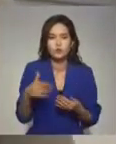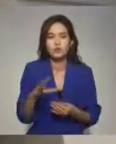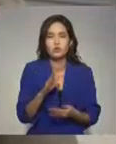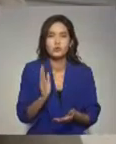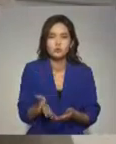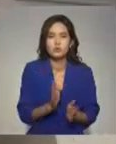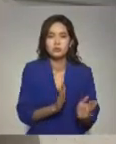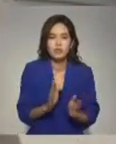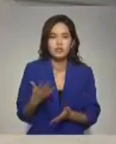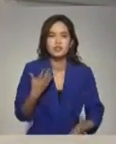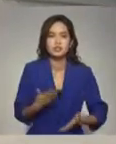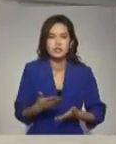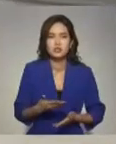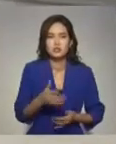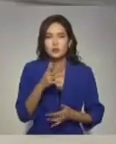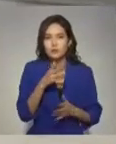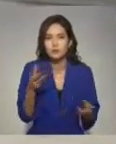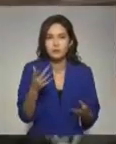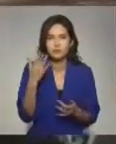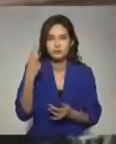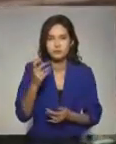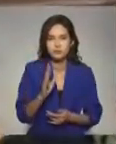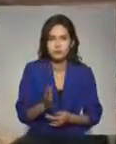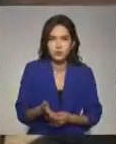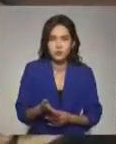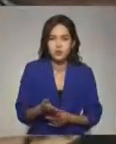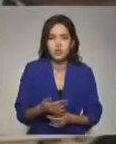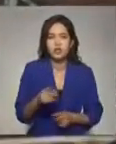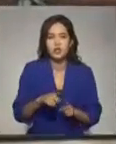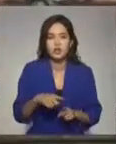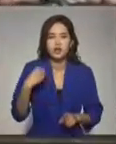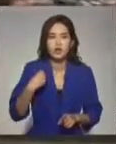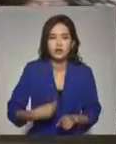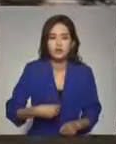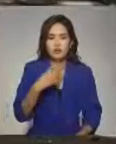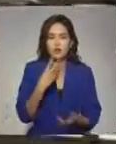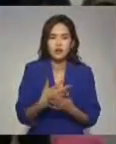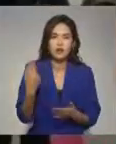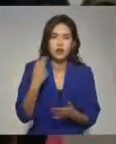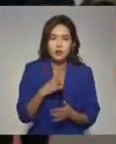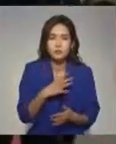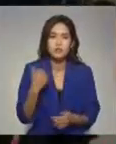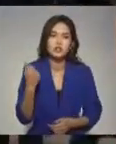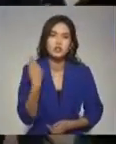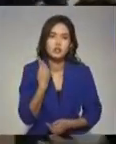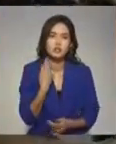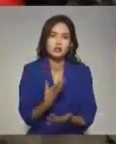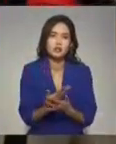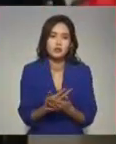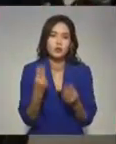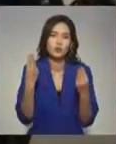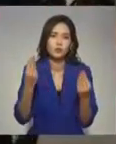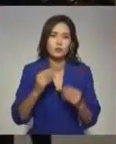бы поезд не отменили в последнюю минуту. Пример французов оказался заразительным. В соседней Великобритании намечается